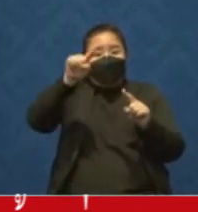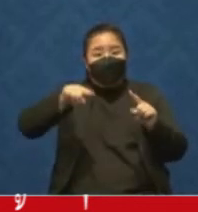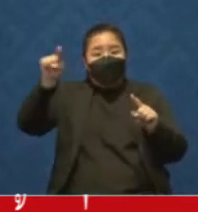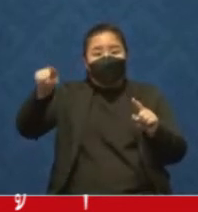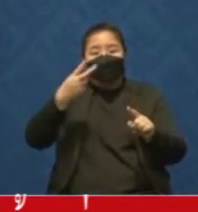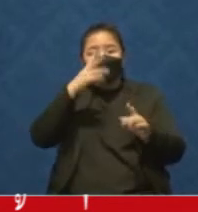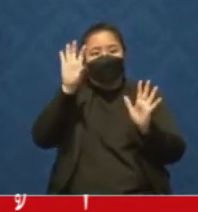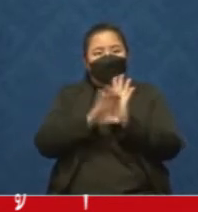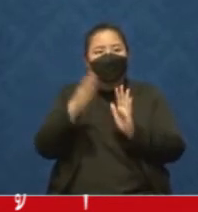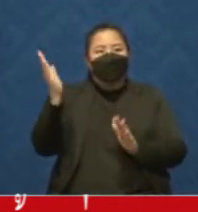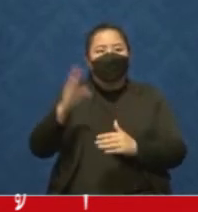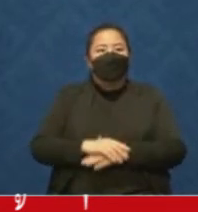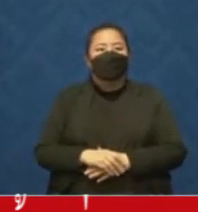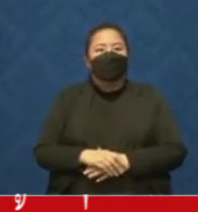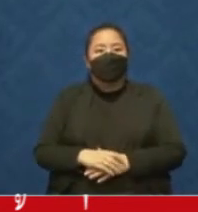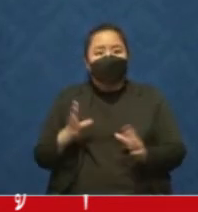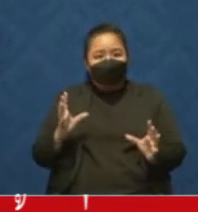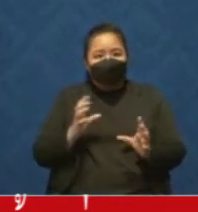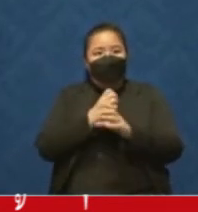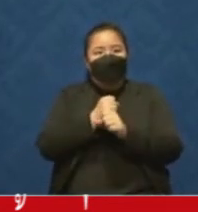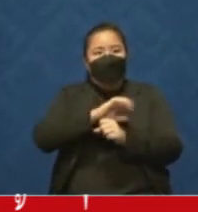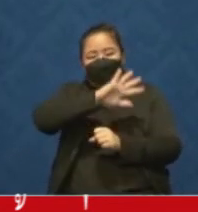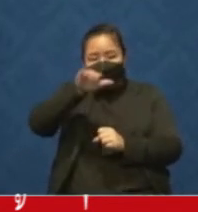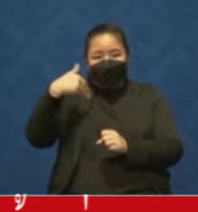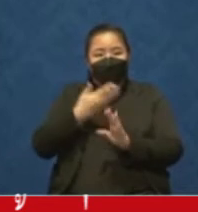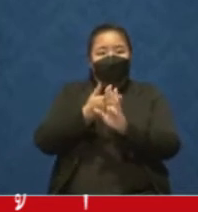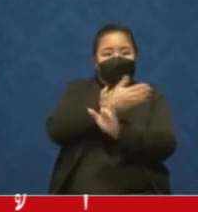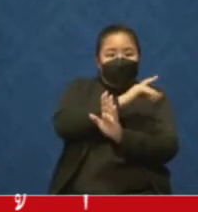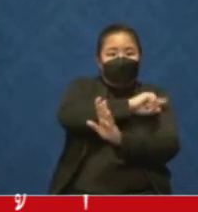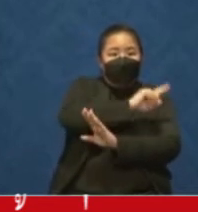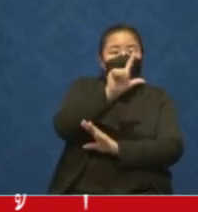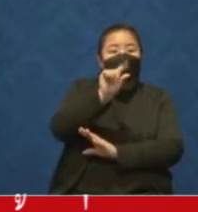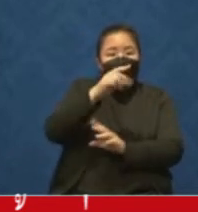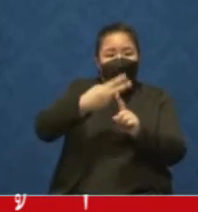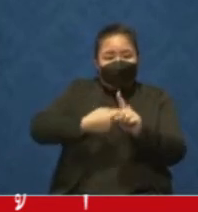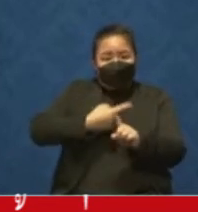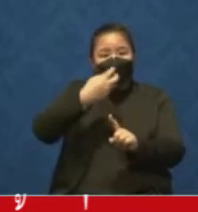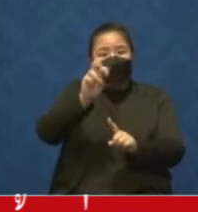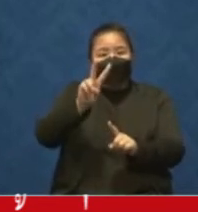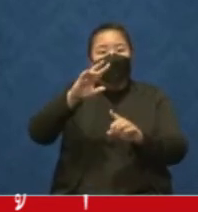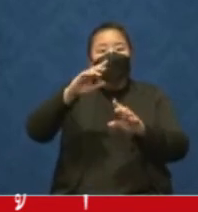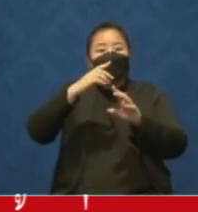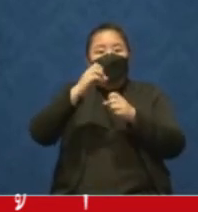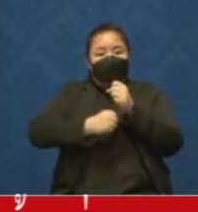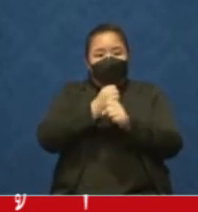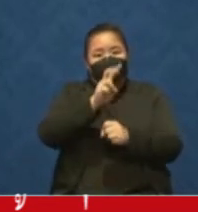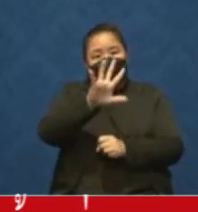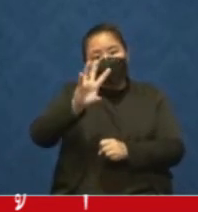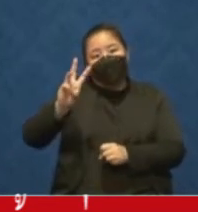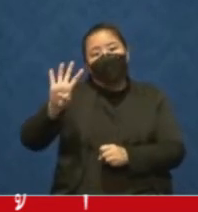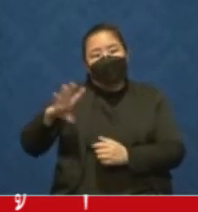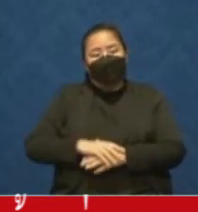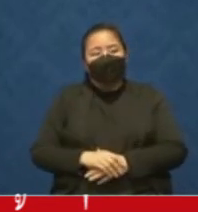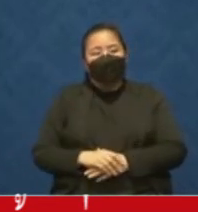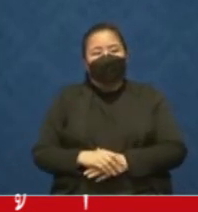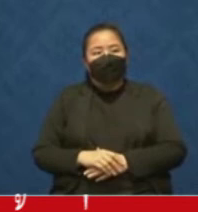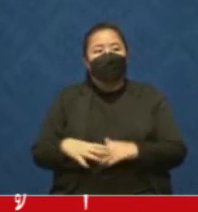ครับสรุปเหตุการณทั้หมดก่อน 20 ทัวาคม 2,564หลกฐานทวชาการช